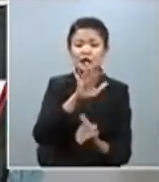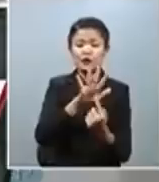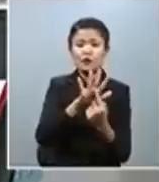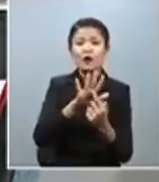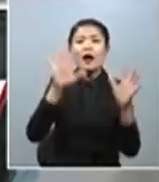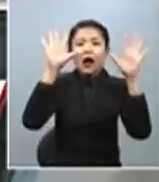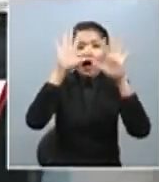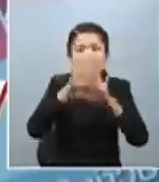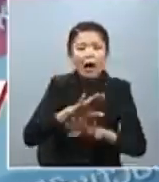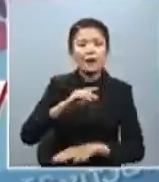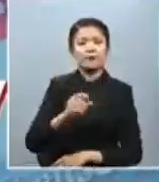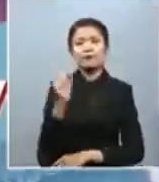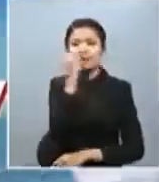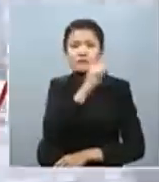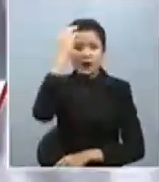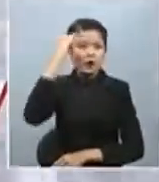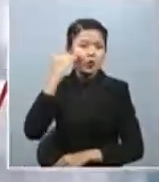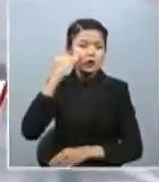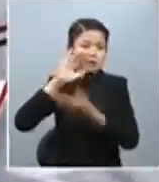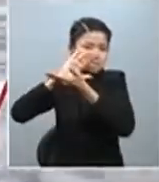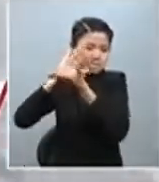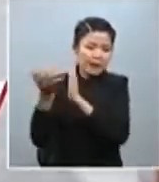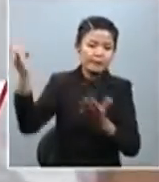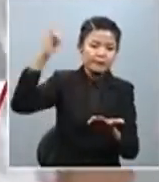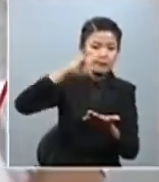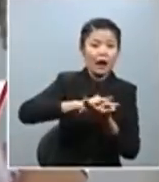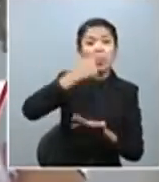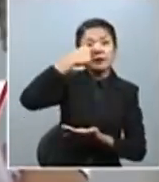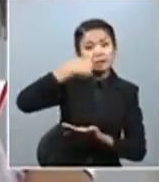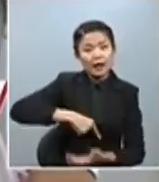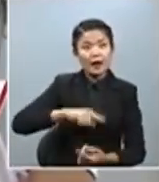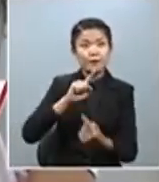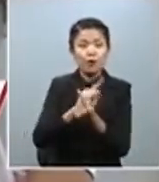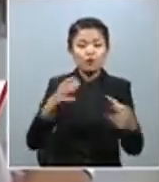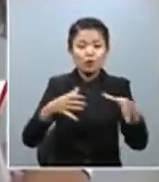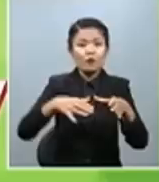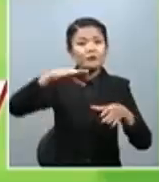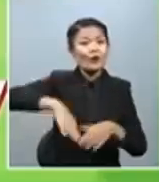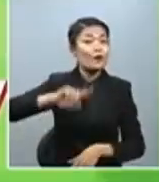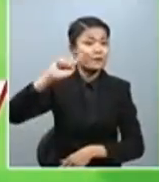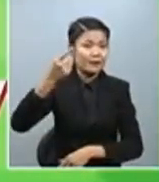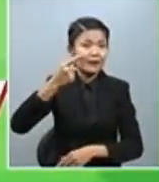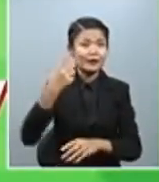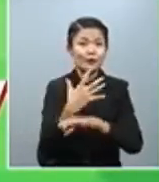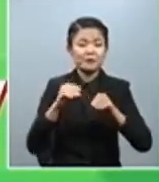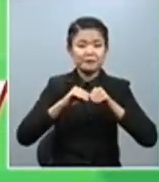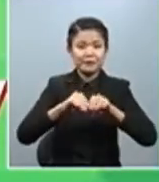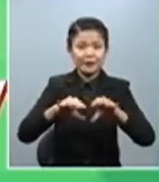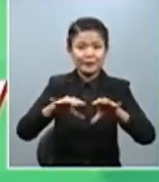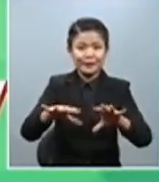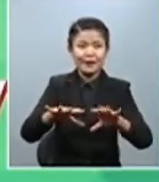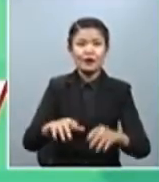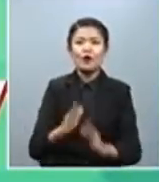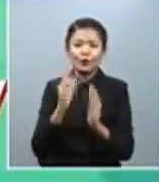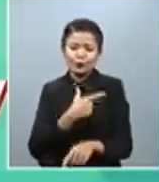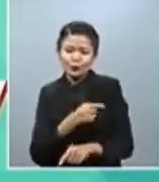ลปินที่เกาหลีแต่เหตุการณ์พลิกผันต้องกลับมาเมืองไทยและได้พบกับแก๊งน้องใหม่ซึ่งออกอากาศไปไม่กี่ตอนก็ได้รับกระแสจากแฟน